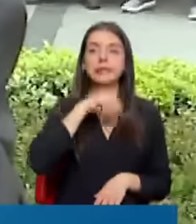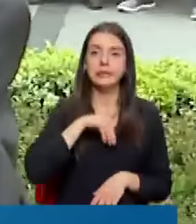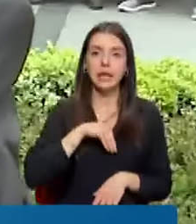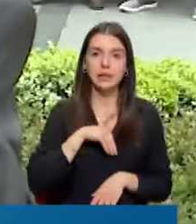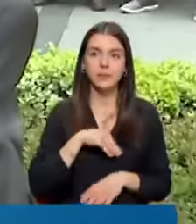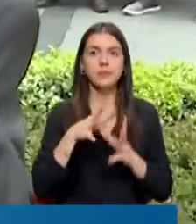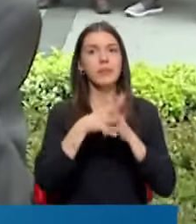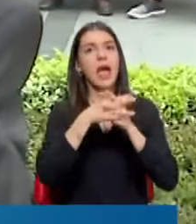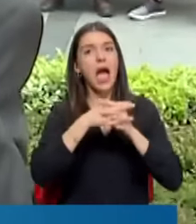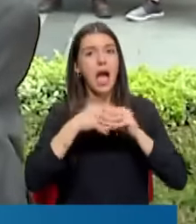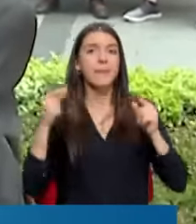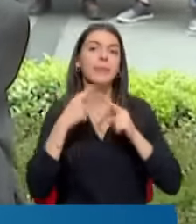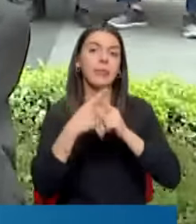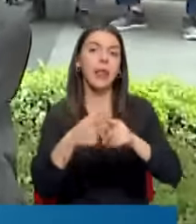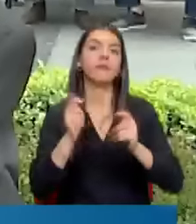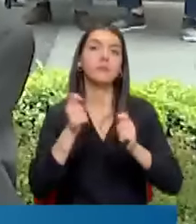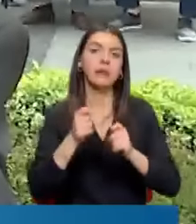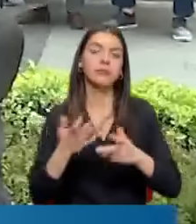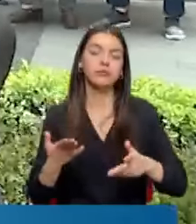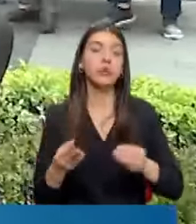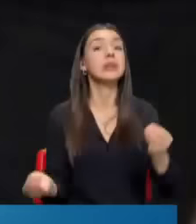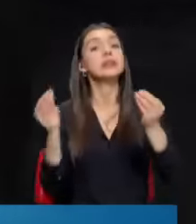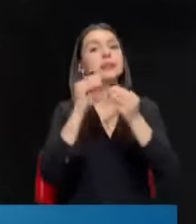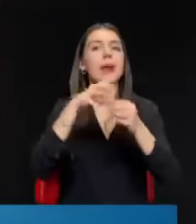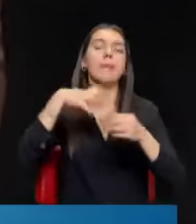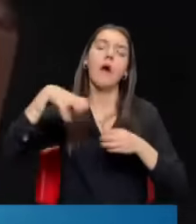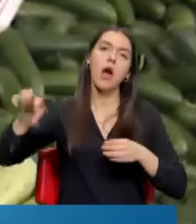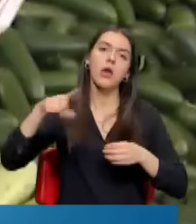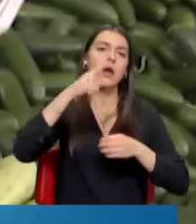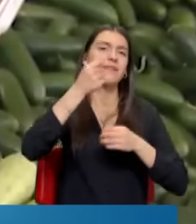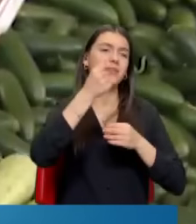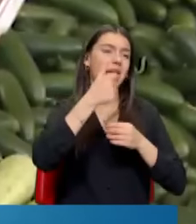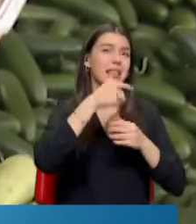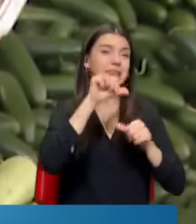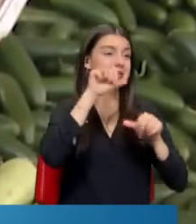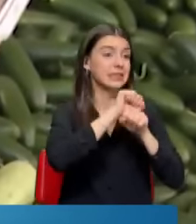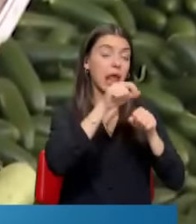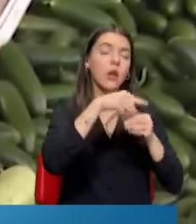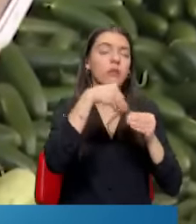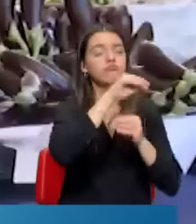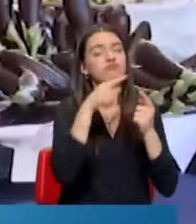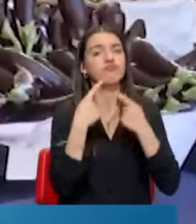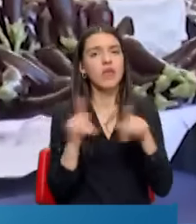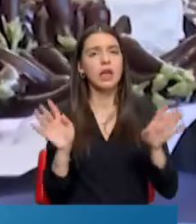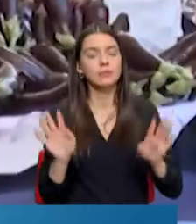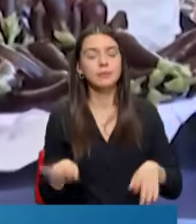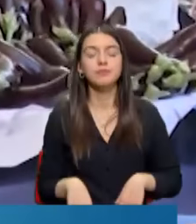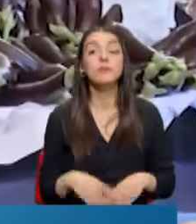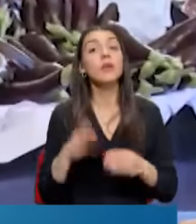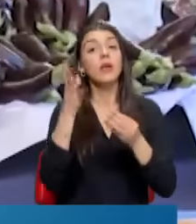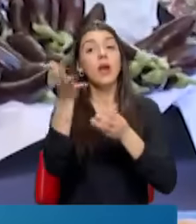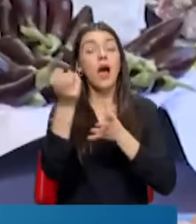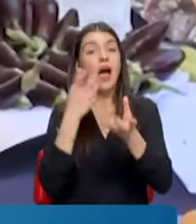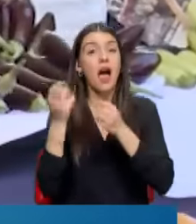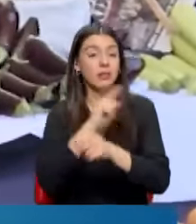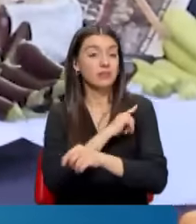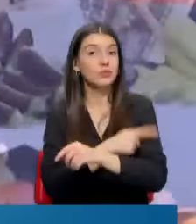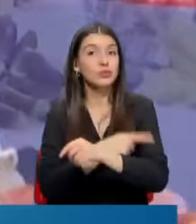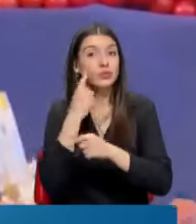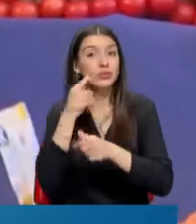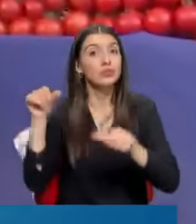Kaybın telafisi tabii ki. Zam değil. Zam ayrıca verilir. Yüksek enflasyon karşısında düşen alım güçleri, artan giderleri için hem